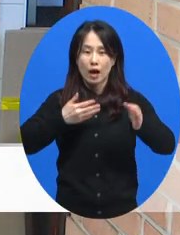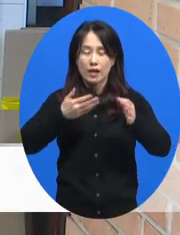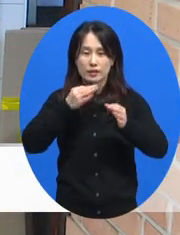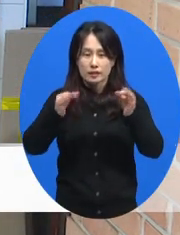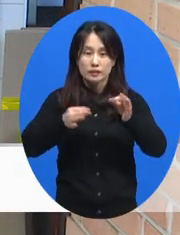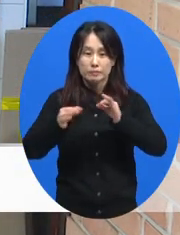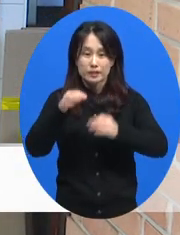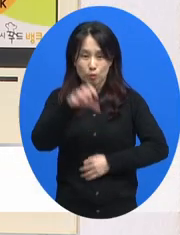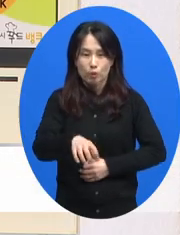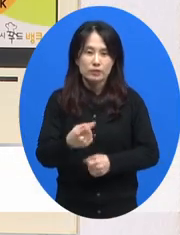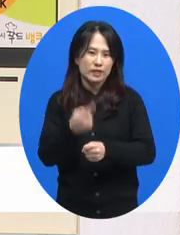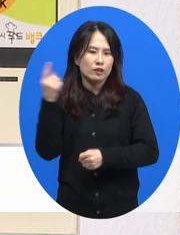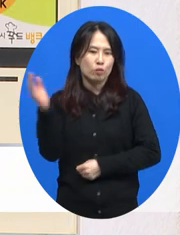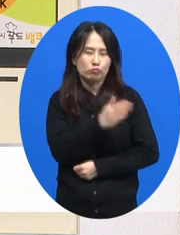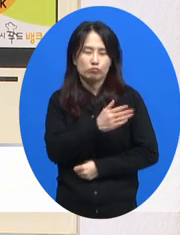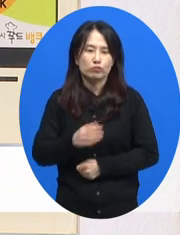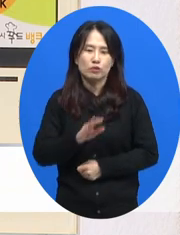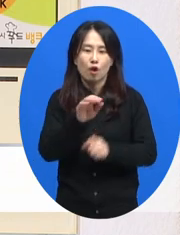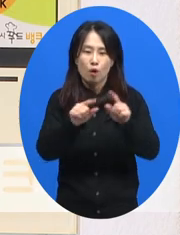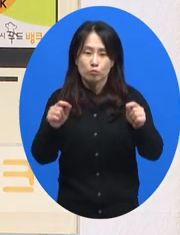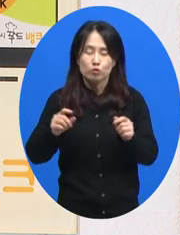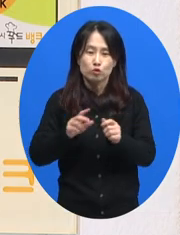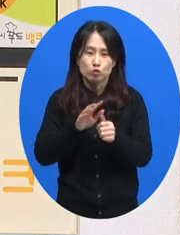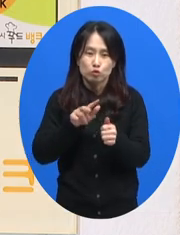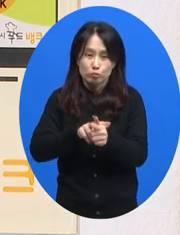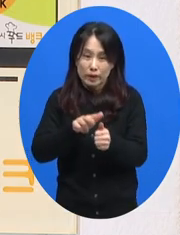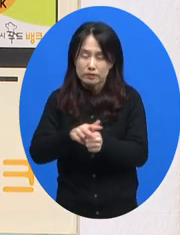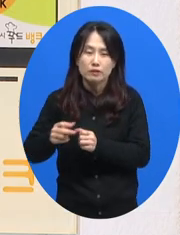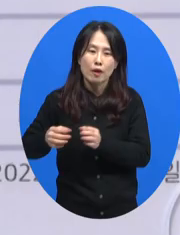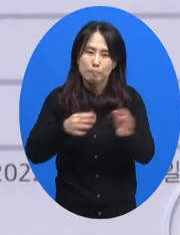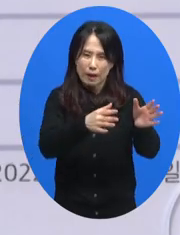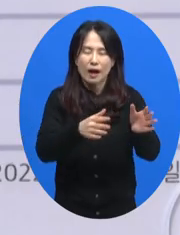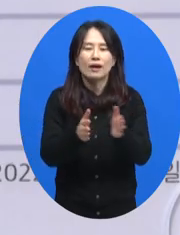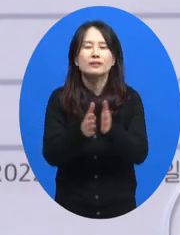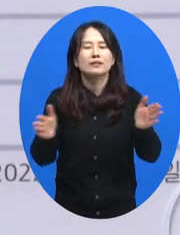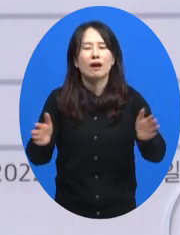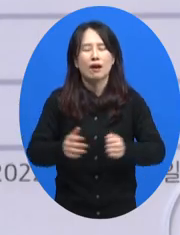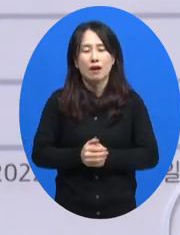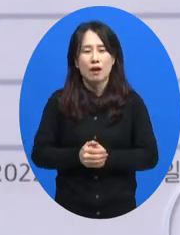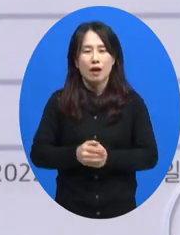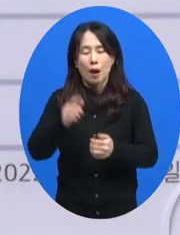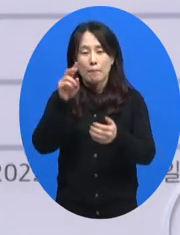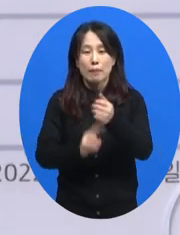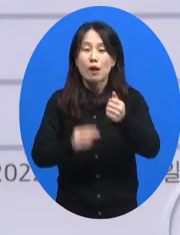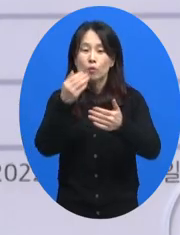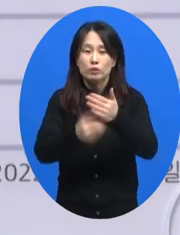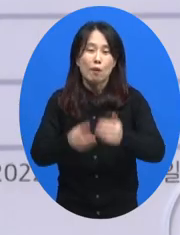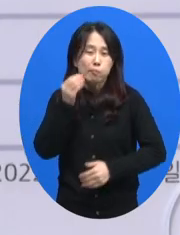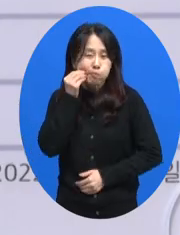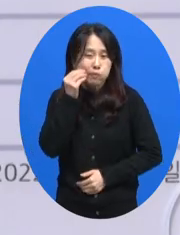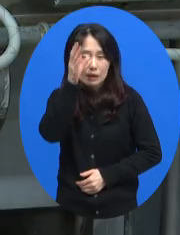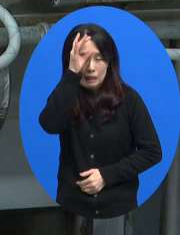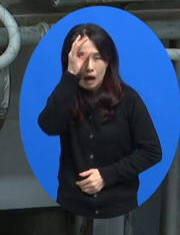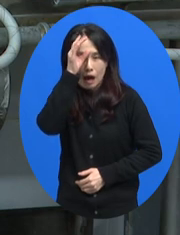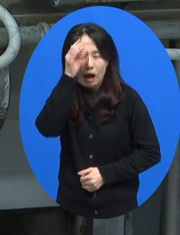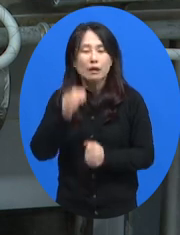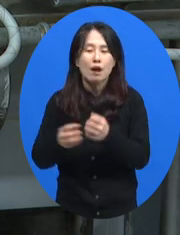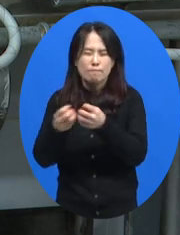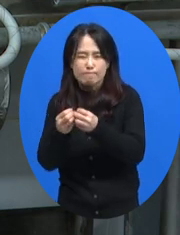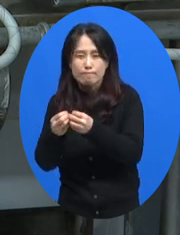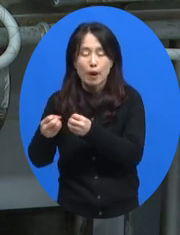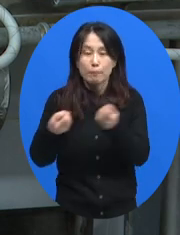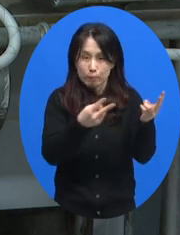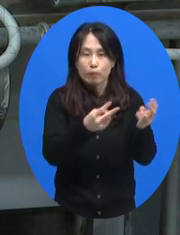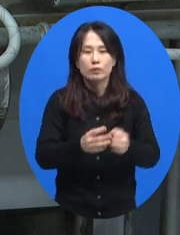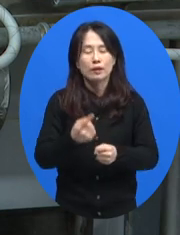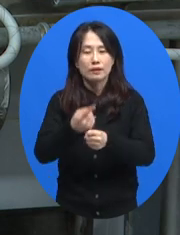지난해부터 푸드뱅크 기부에 동참하고 있습니다. 당일에 판매하고 남은 닭백숙을 급냉해 푸드뱅크로 보내는 겁니다. 이렇게